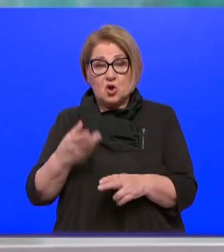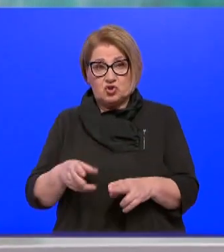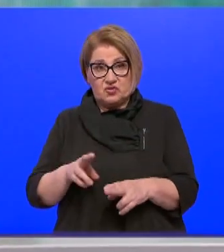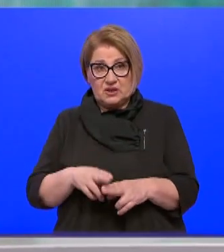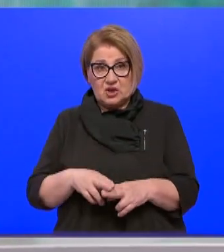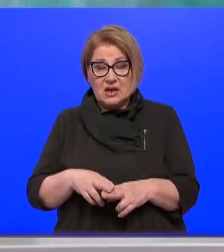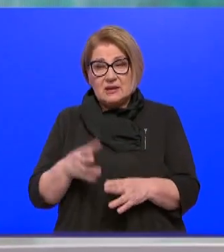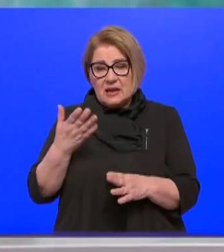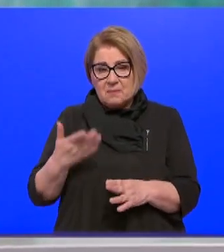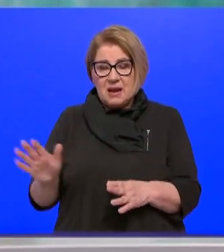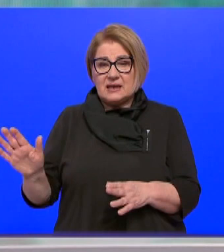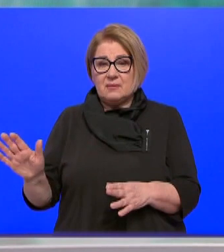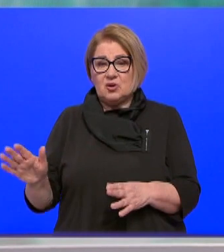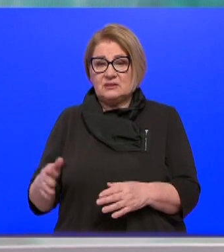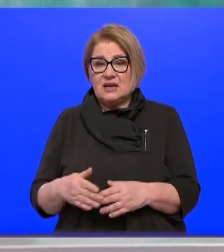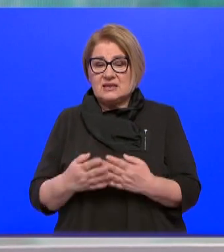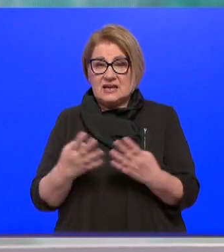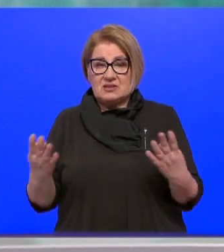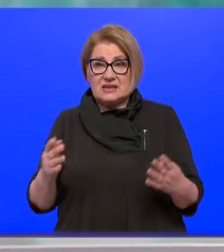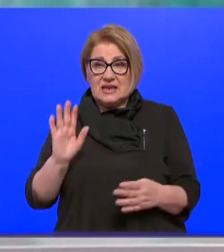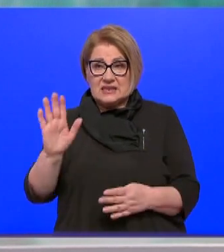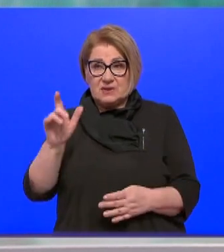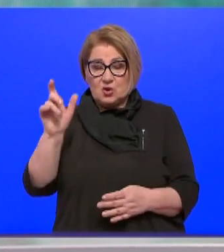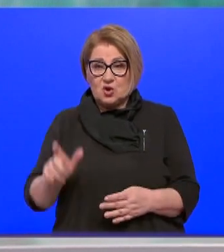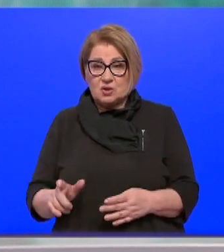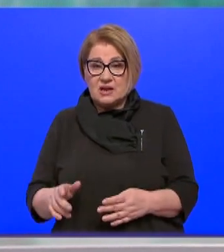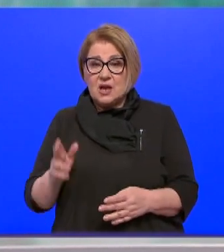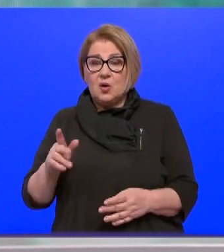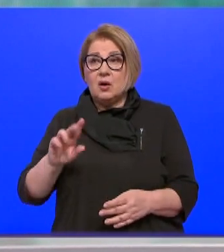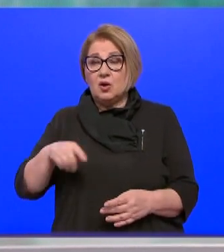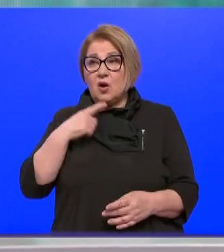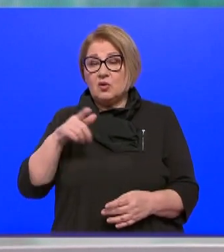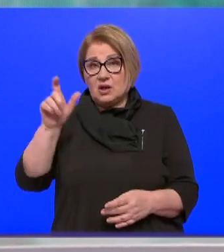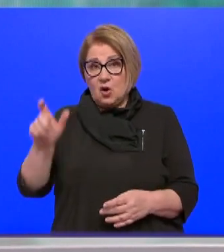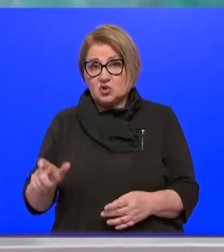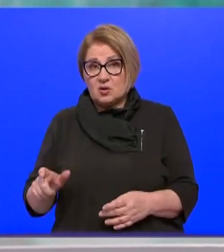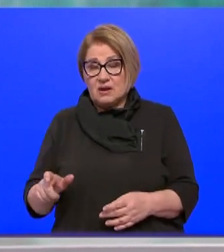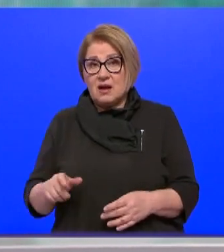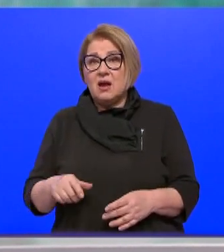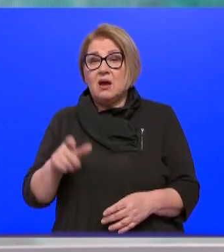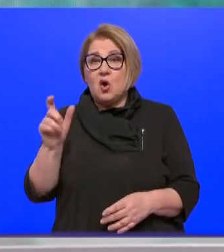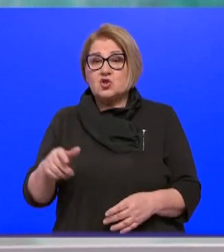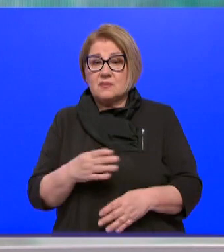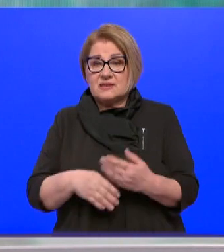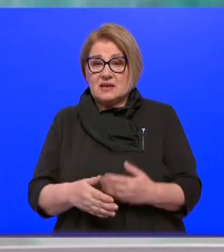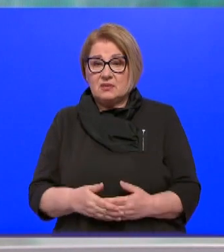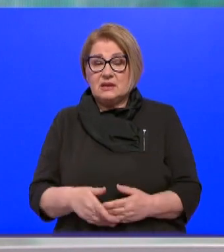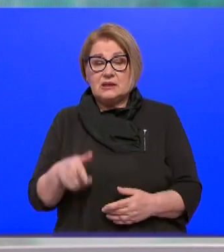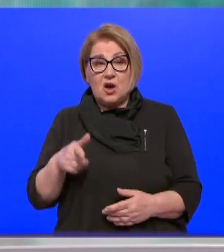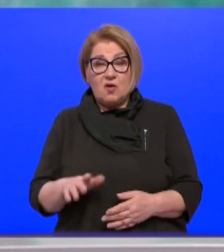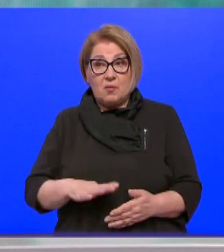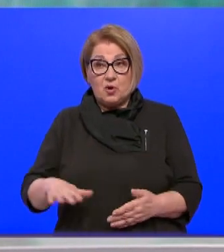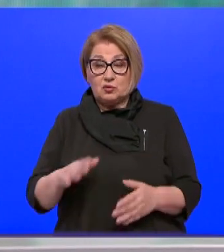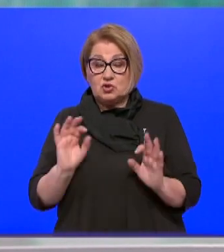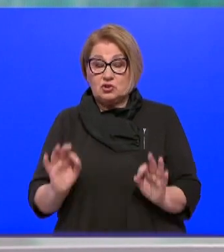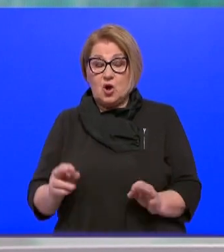da skinemo te željezne zavise ispred osoba. Ja sad mogu reći u ime svih drugih osoba s invaliditetom, ali ovo područje dobro poznajem. I